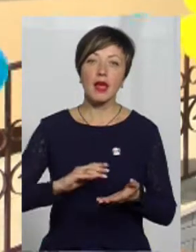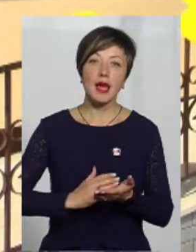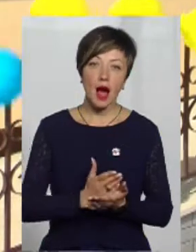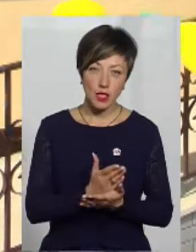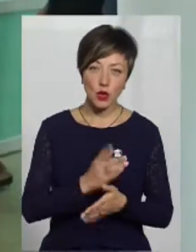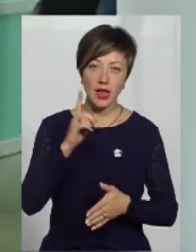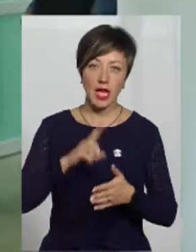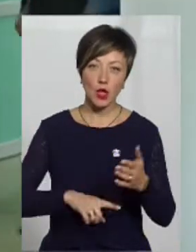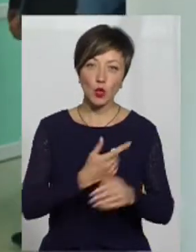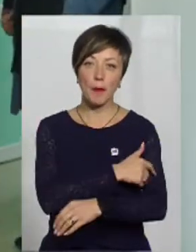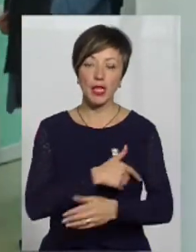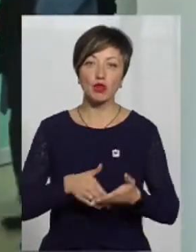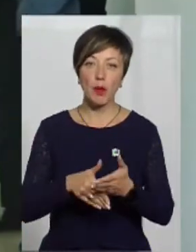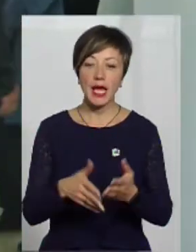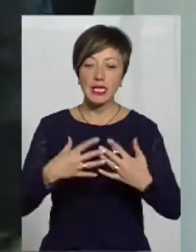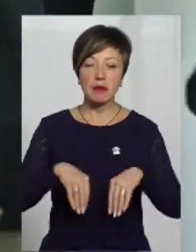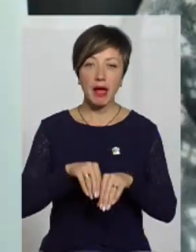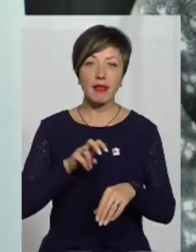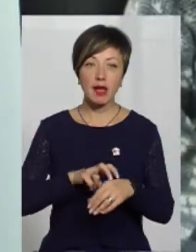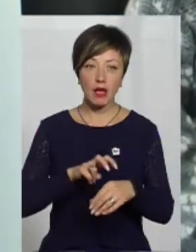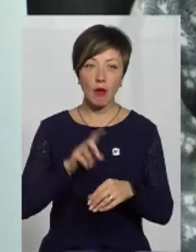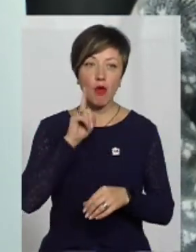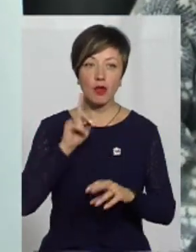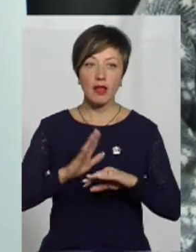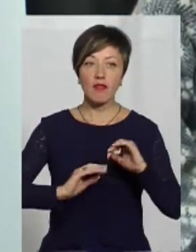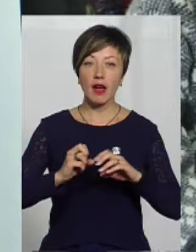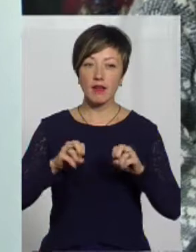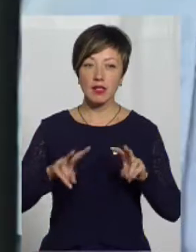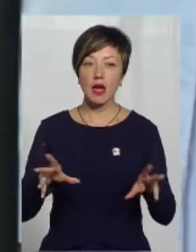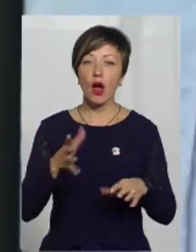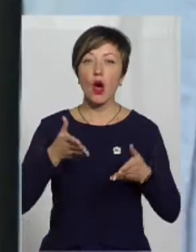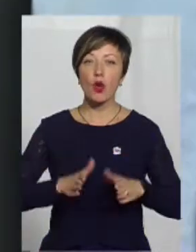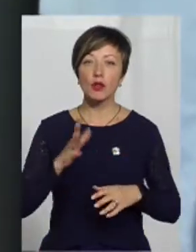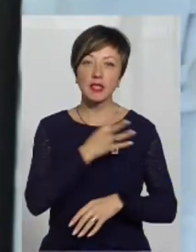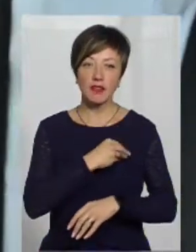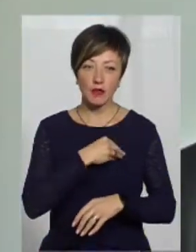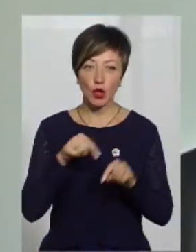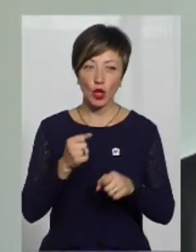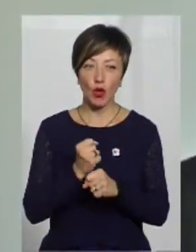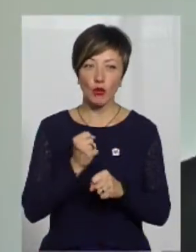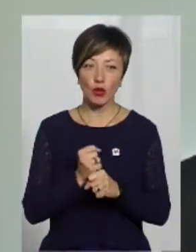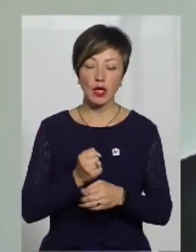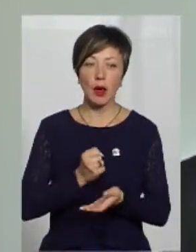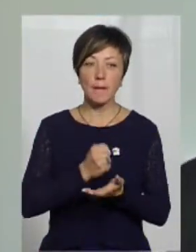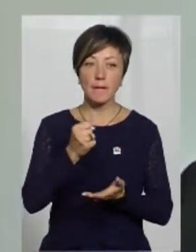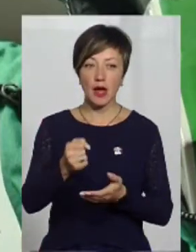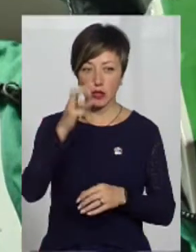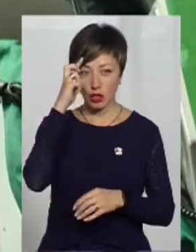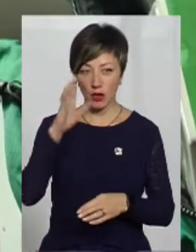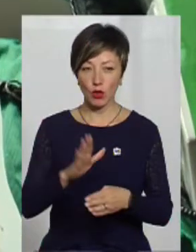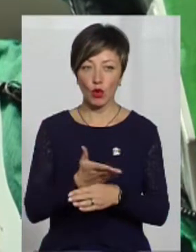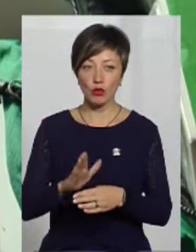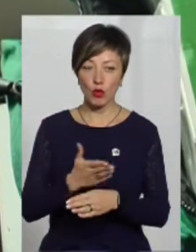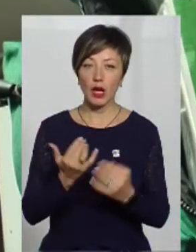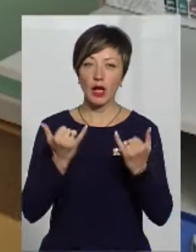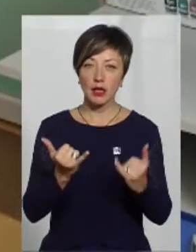медичної допомоги. Сімейний лікар Марія Кобільник – молодий фахівець родом зі Львівщини. На роботу до Пільного Олексинця направлена по державному розподілу. Для